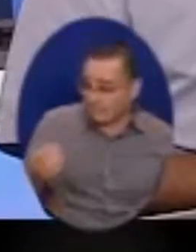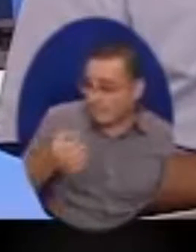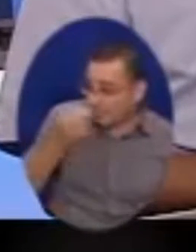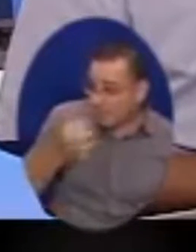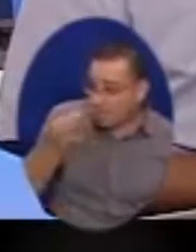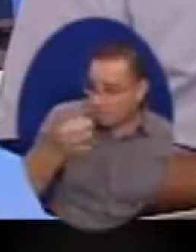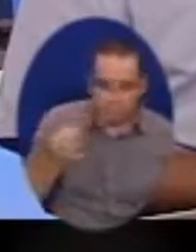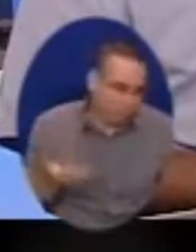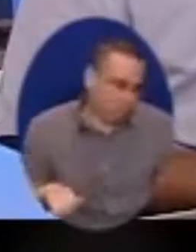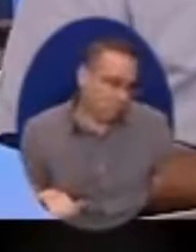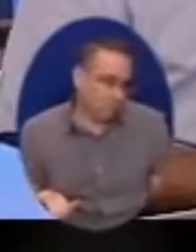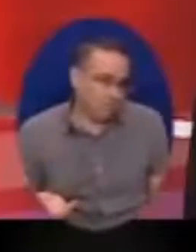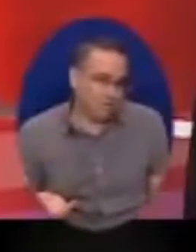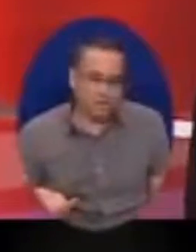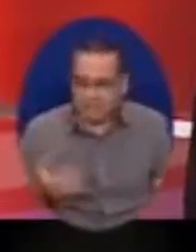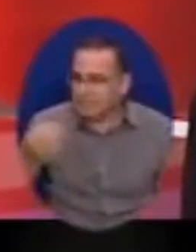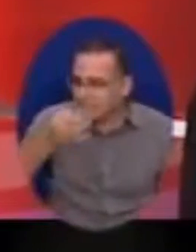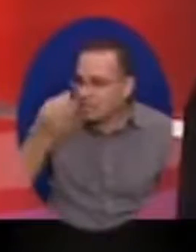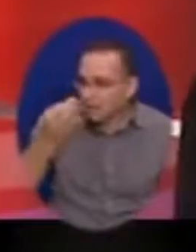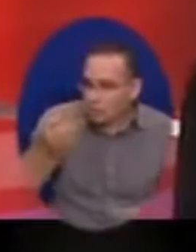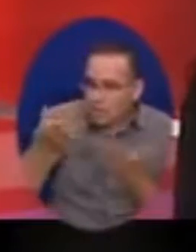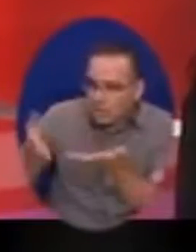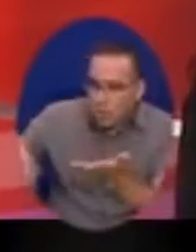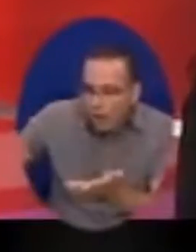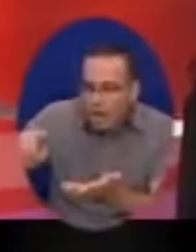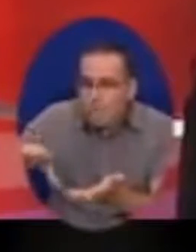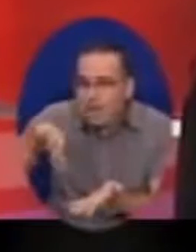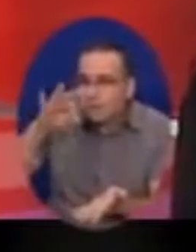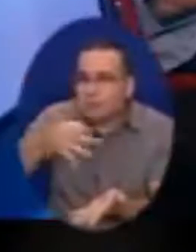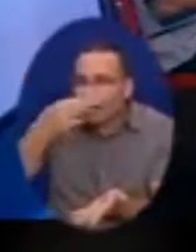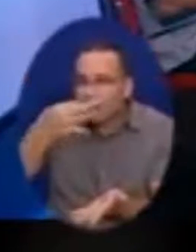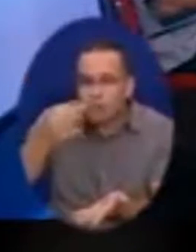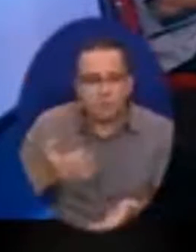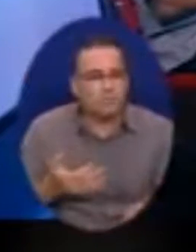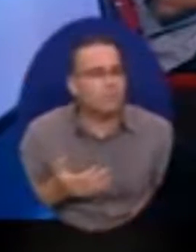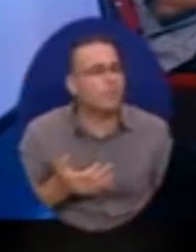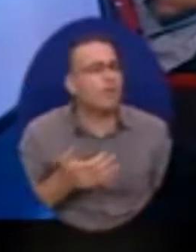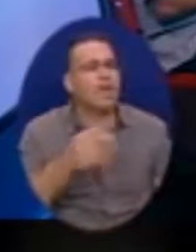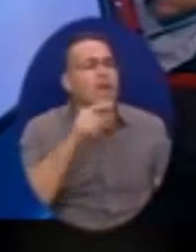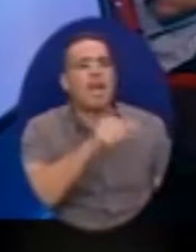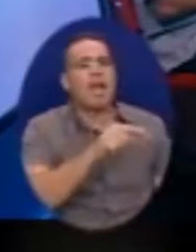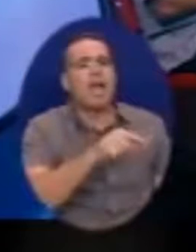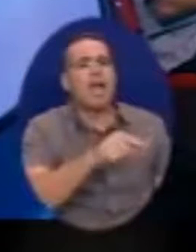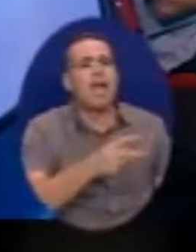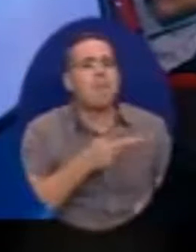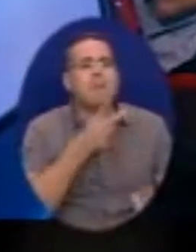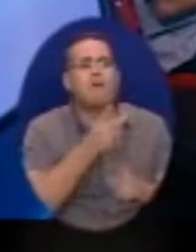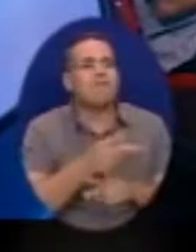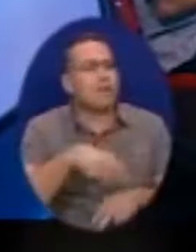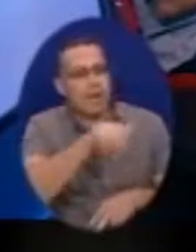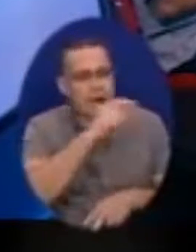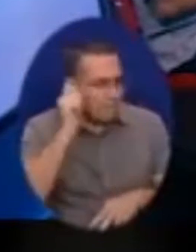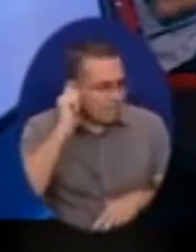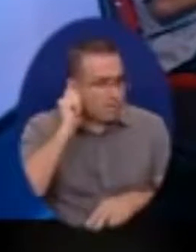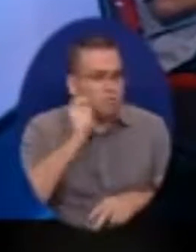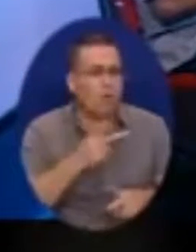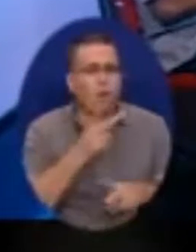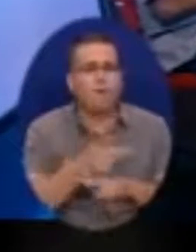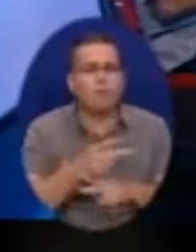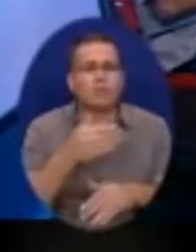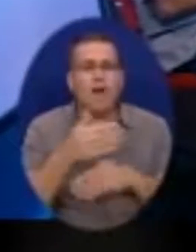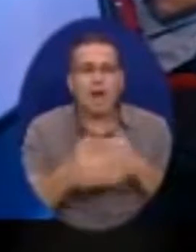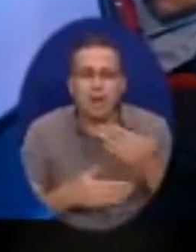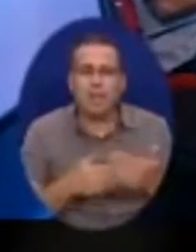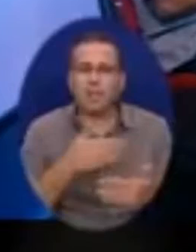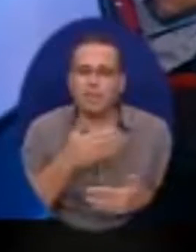הסקרנות, זה פשוט לעזור להן למצוא את הסקרנות שלהן, וללכת בעקבותיה. אנחנו כל הם עוברים תהליך. לא להסליל אותן לצמצום כזה. נכון, כל כך